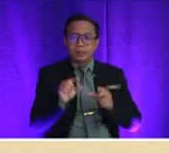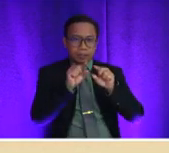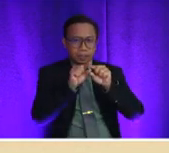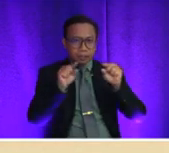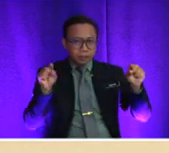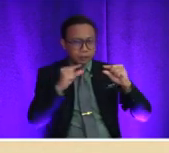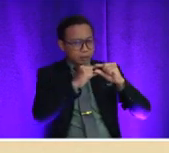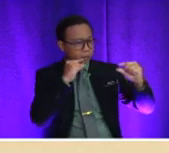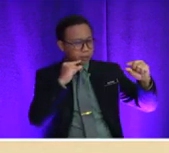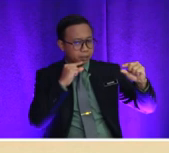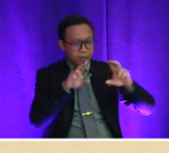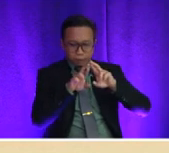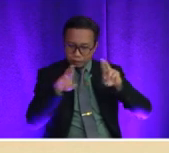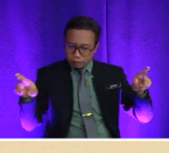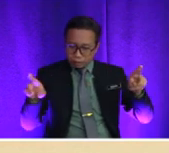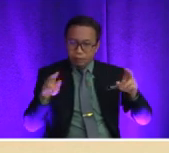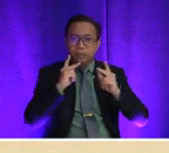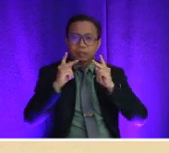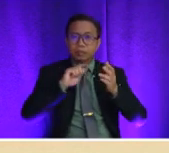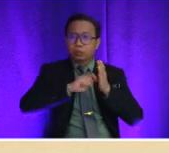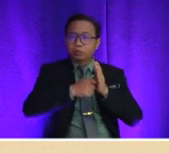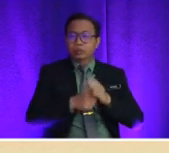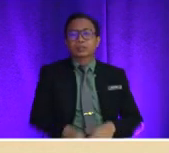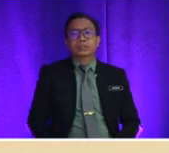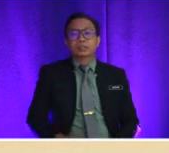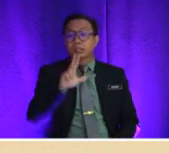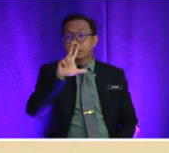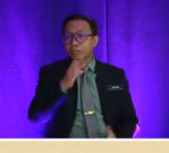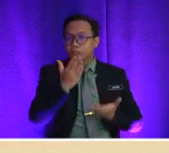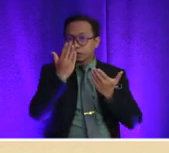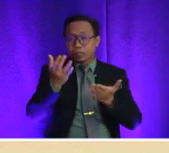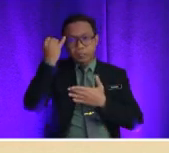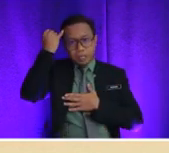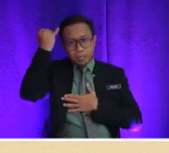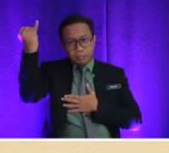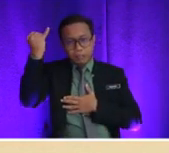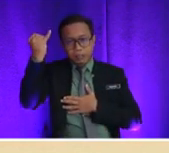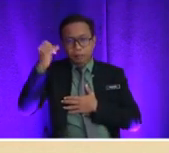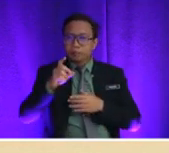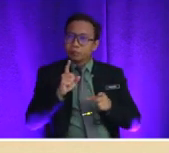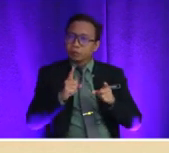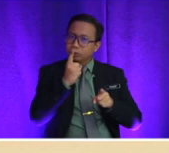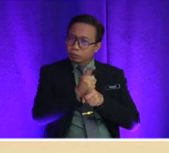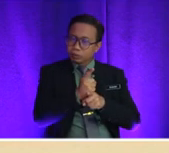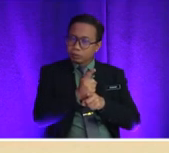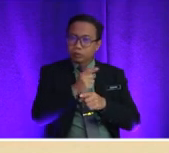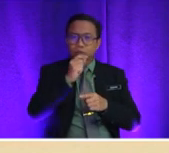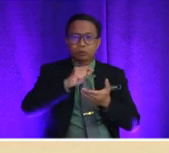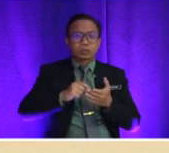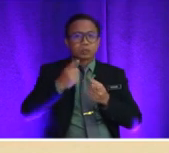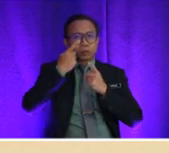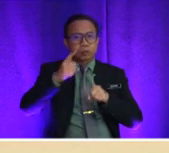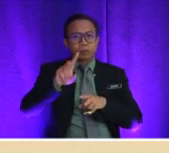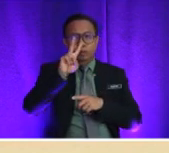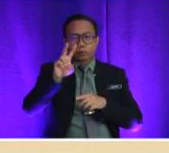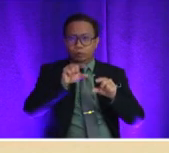kata kunci Oke garis-garis kunci yang ketiga cadangkan ide yang sesuai dan relevan Tuliskan Jawabannya sekurang-kuranya